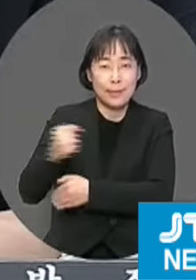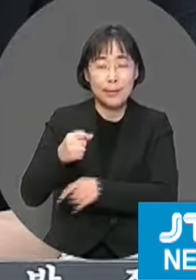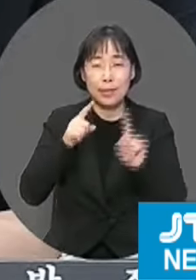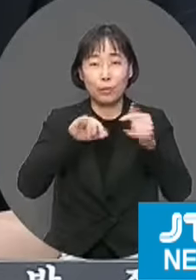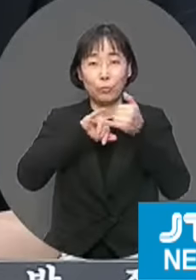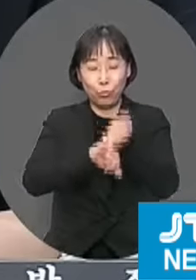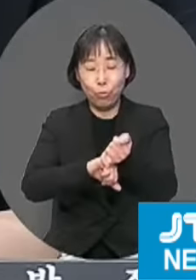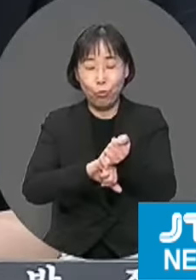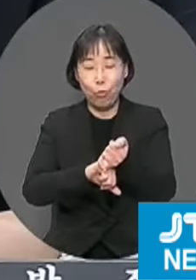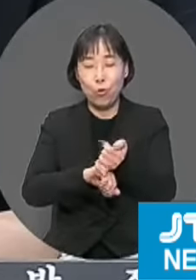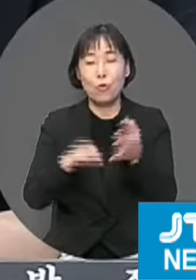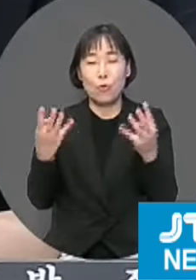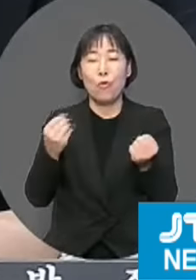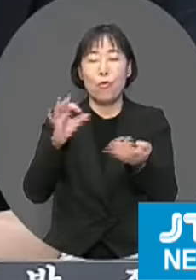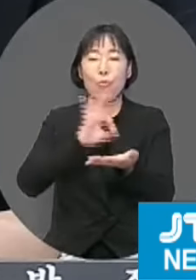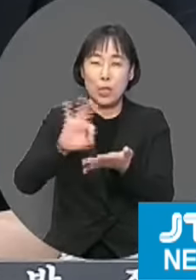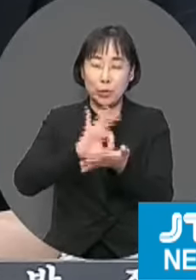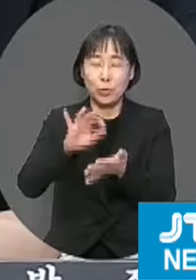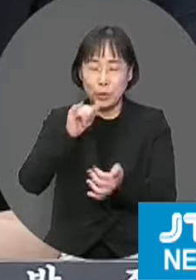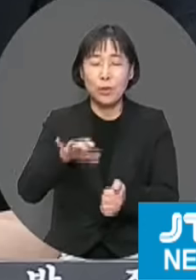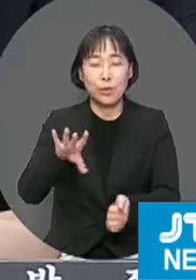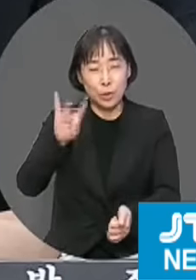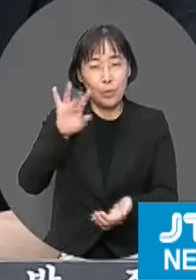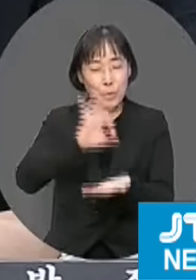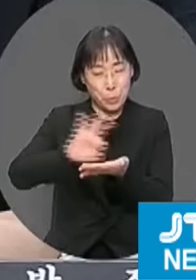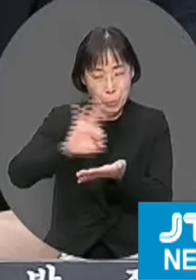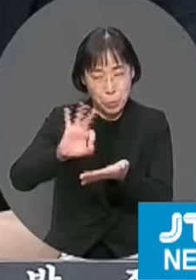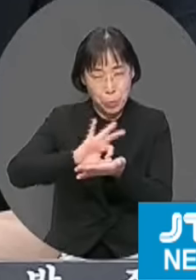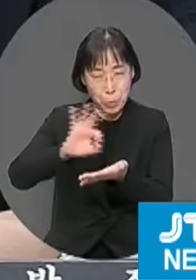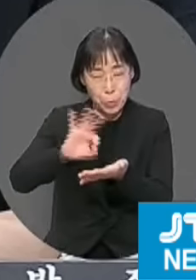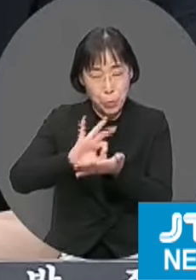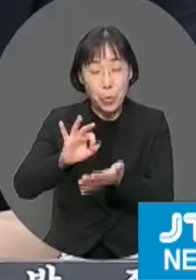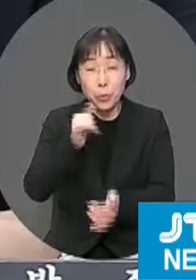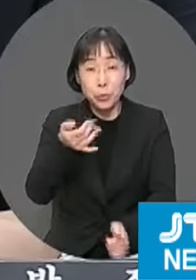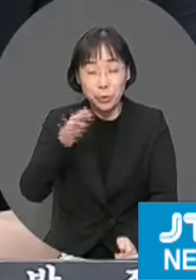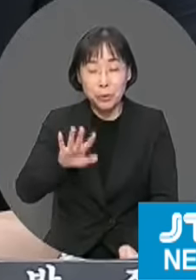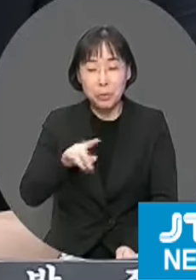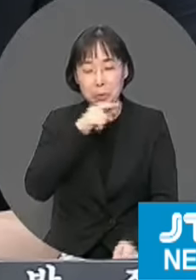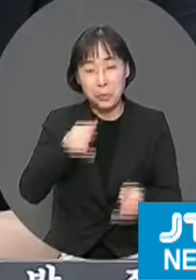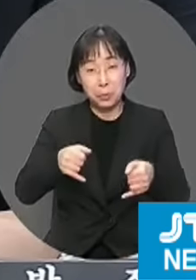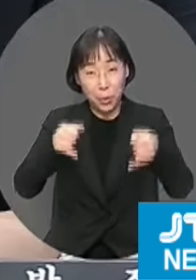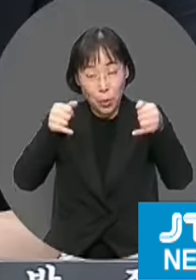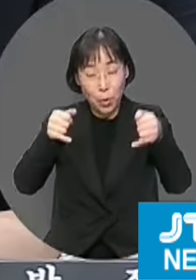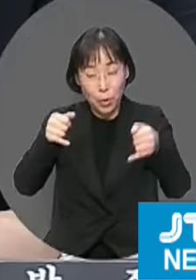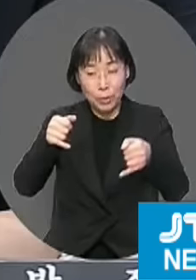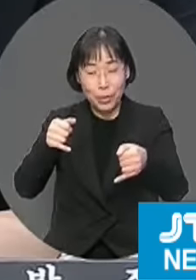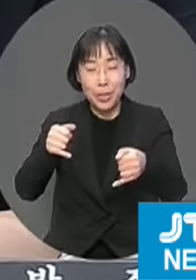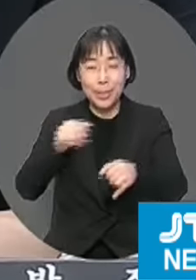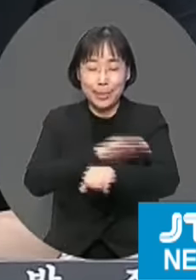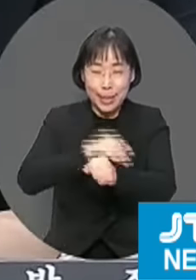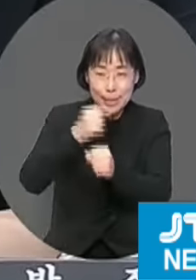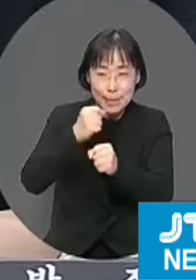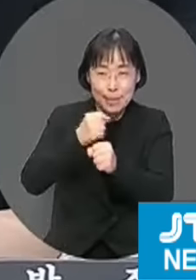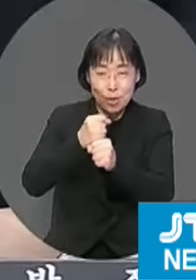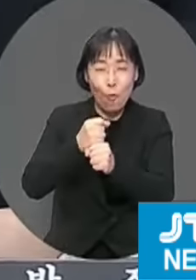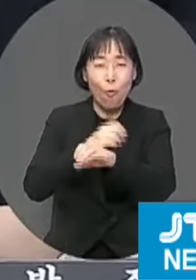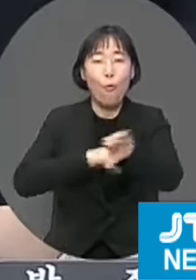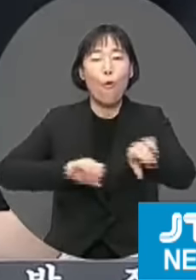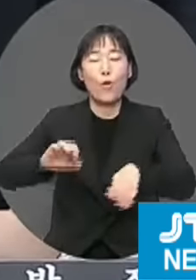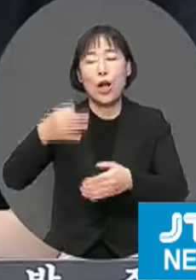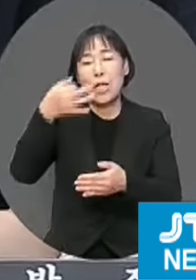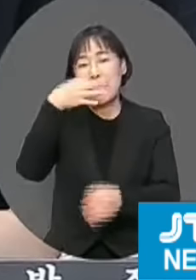더 쓰겠다. 일시적인 적자가 늘어날 수 있겠지만은 나중에 그 투자에 대해서 리턴이 있을 거다. 이런 걸 설파하셔야 되는 거고 그게 아니면